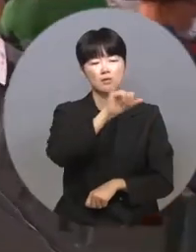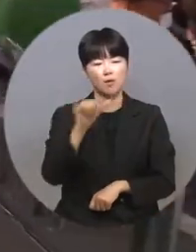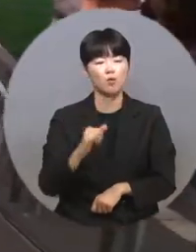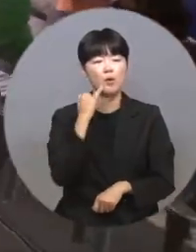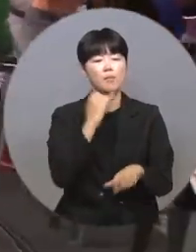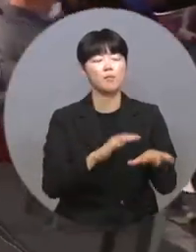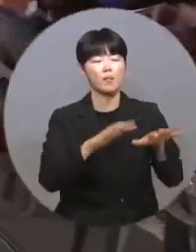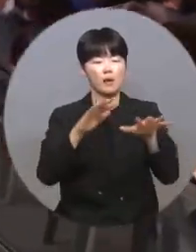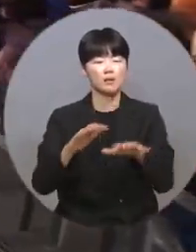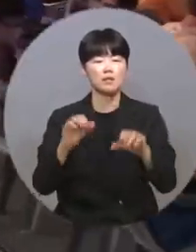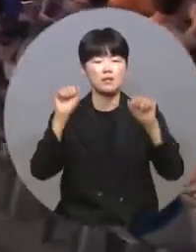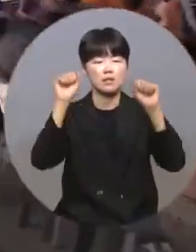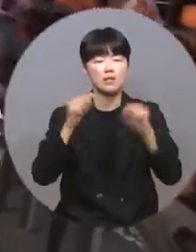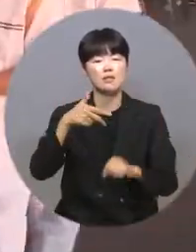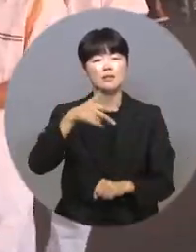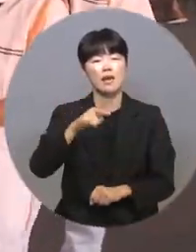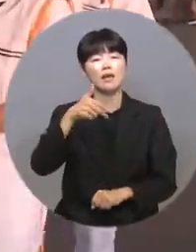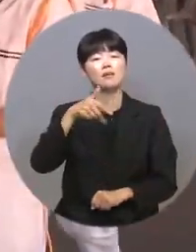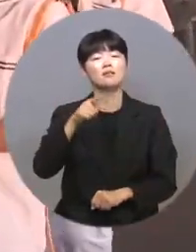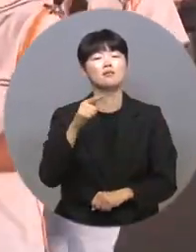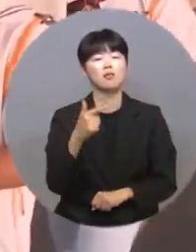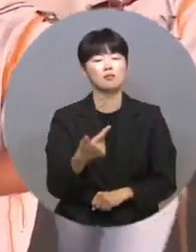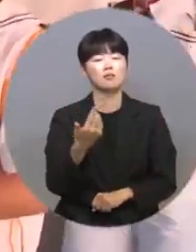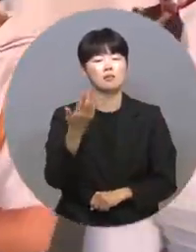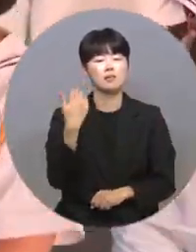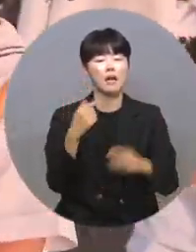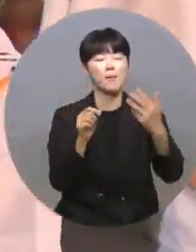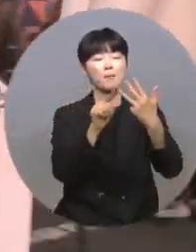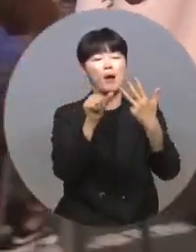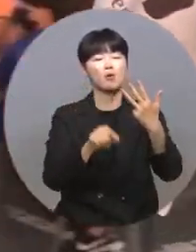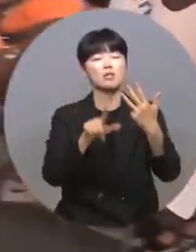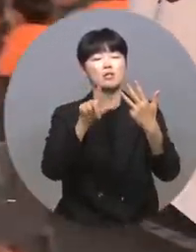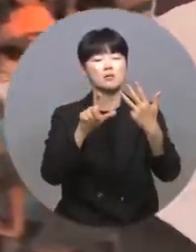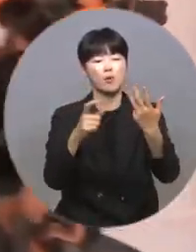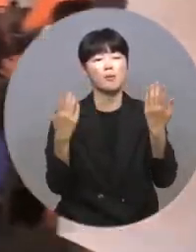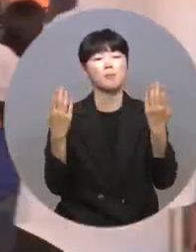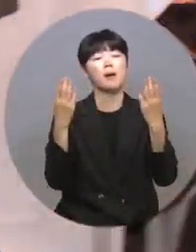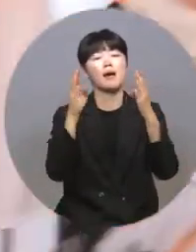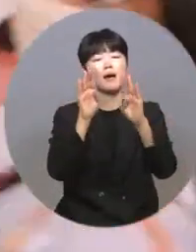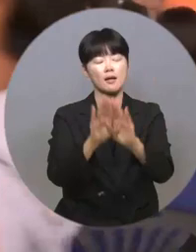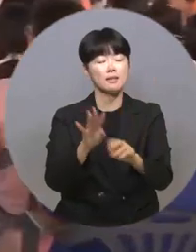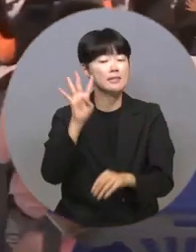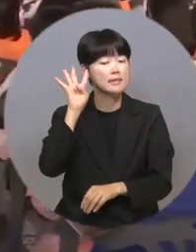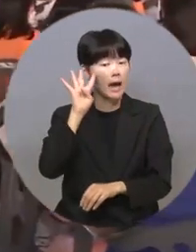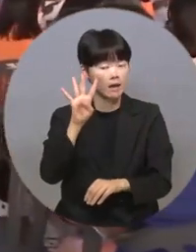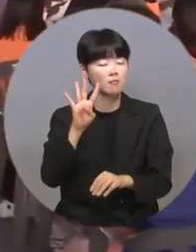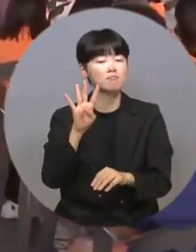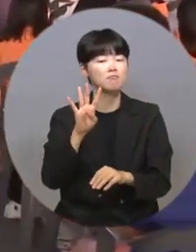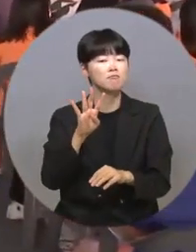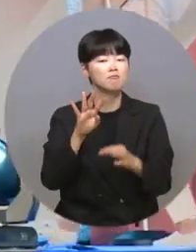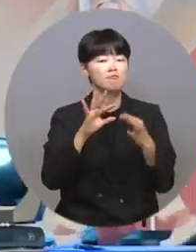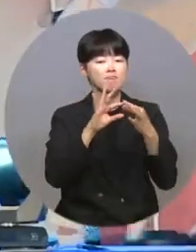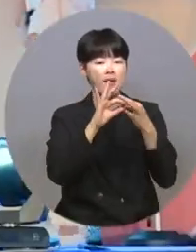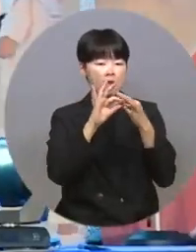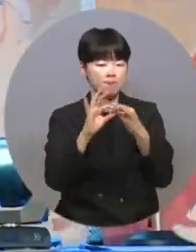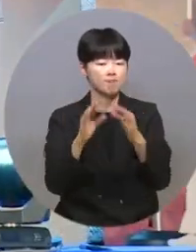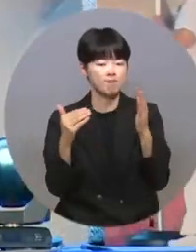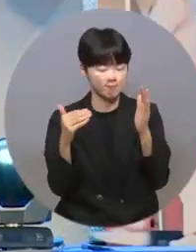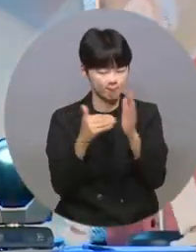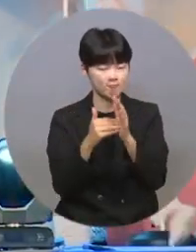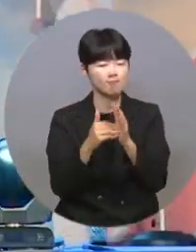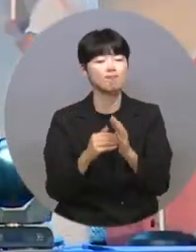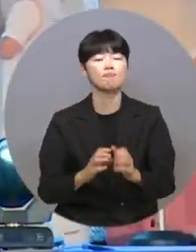지난 15일 폐막식을 끝으로 4일간의 열전을 마감했습니다. 해양수산부가 주최하고